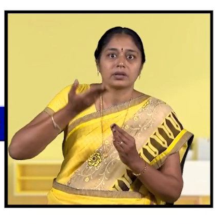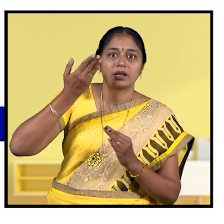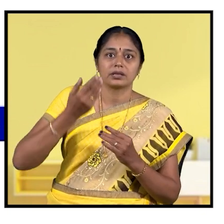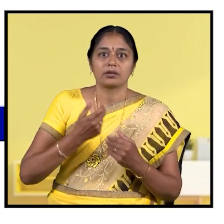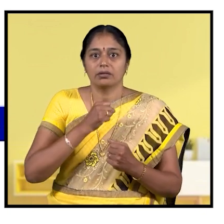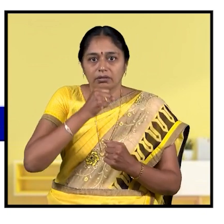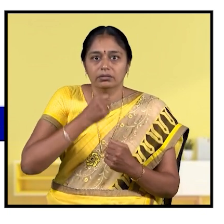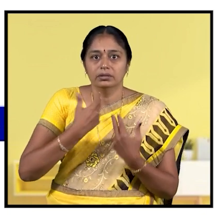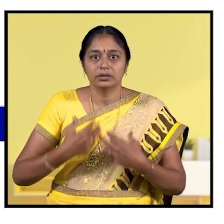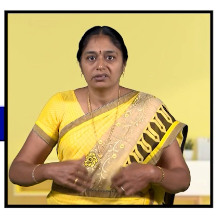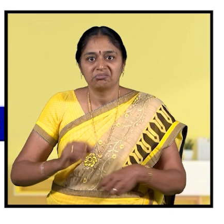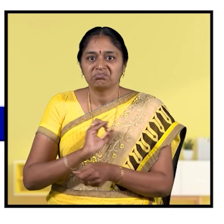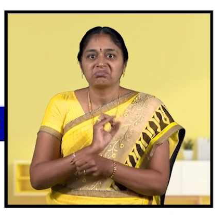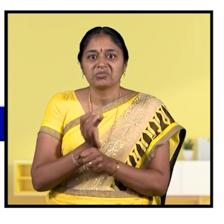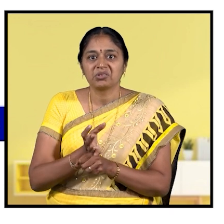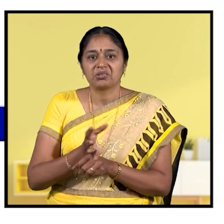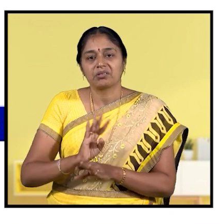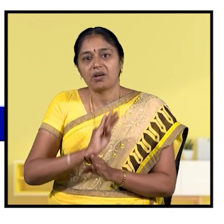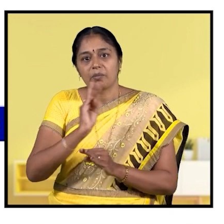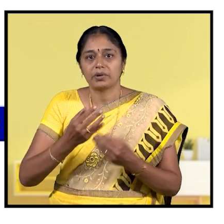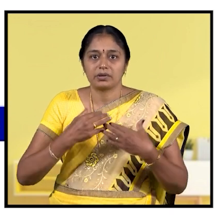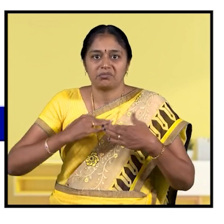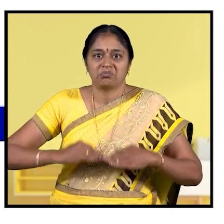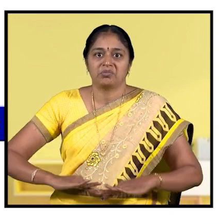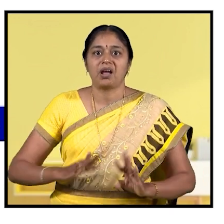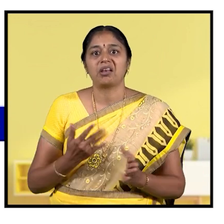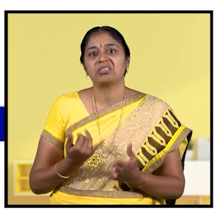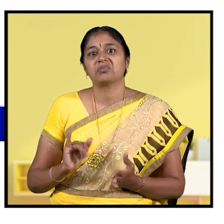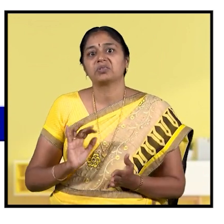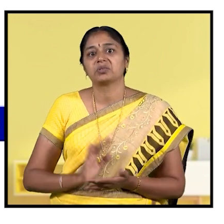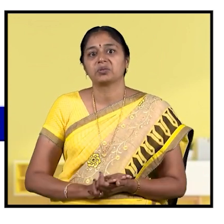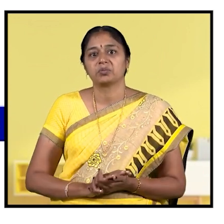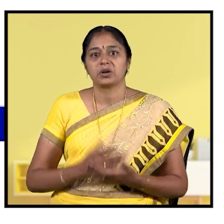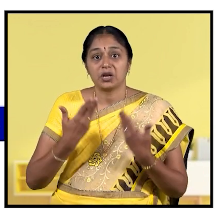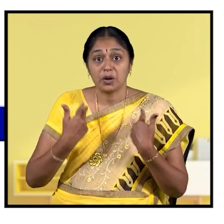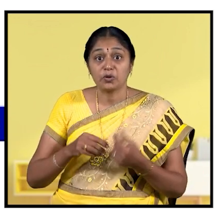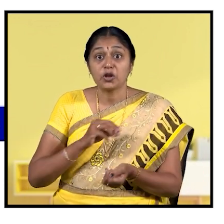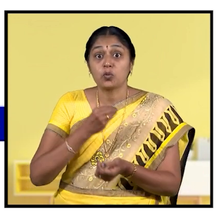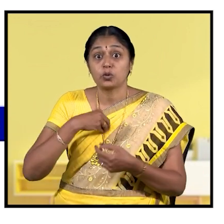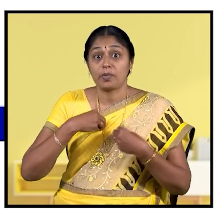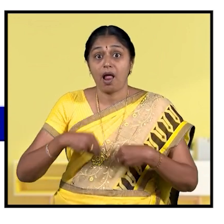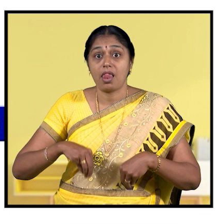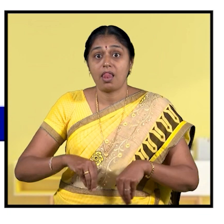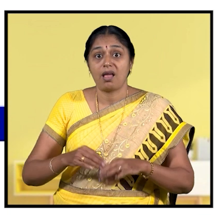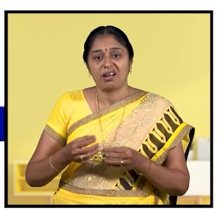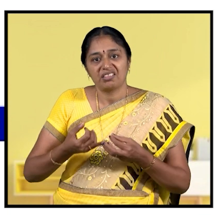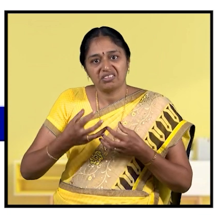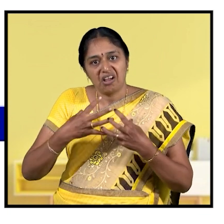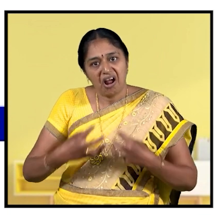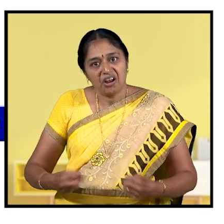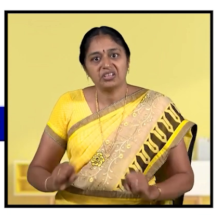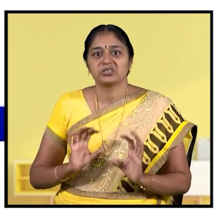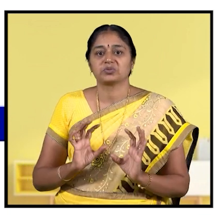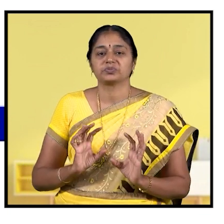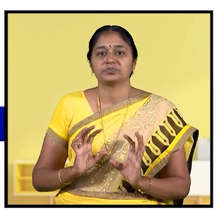இந்த நோய்க்கிருமிகள் உடம்புக்குள்ளார் போச்சுன்னா என்ன செய்யும் அப்படின்னாக்க, நோய்க்கிருமிகள் திசுக்களை அழிக்கலாம் அல்லது உறுப்புகளை நேரடியாக அழிக்கலாம். நேரடியாக அழிக்கிறது ஒன்று,